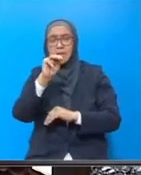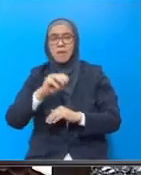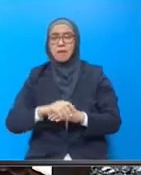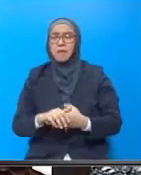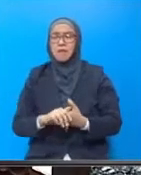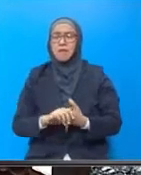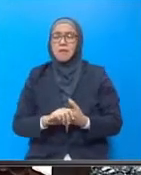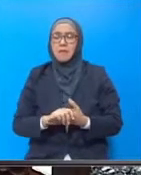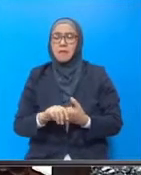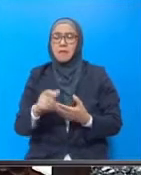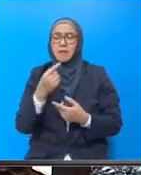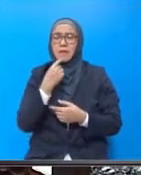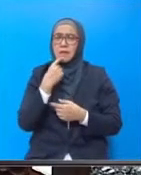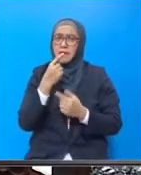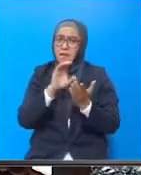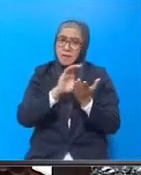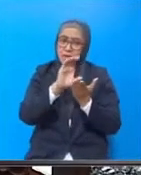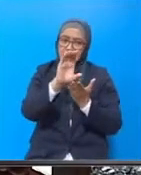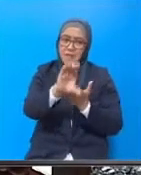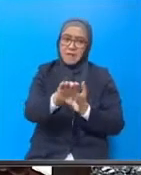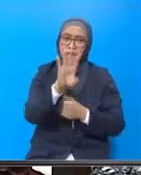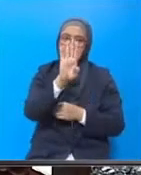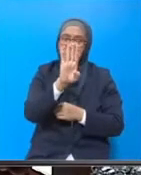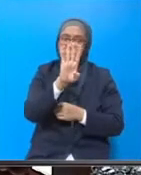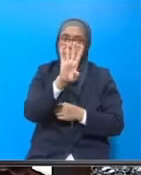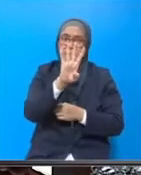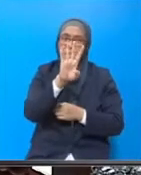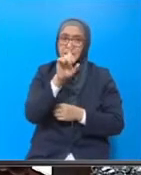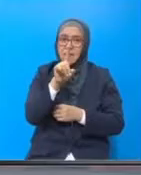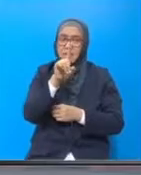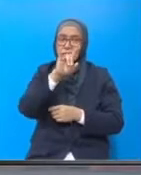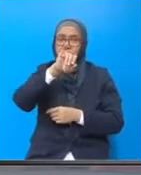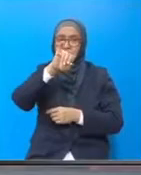Jepang Adakah pendudukan sebanyak empat